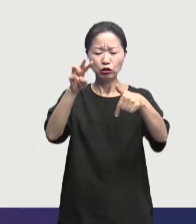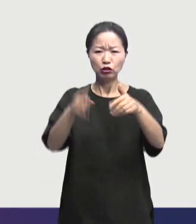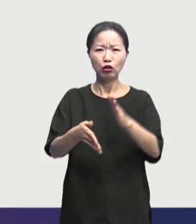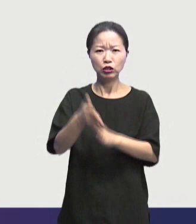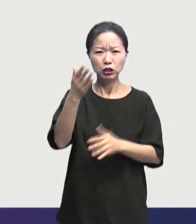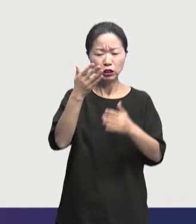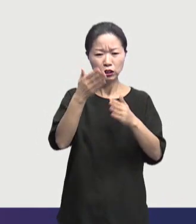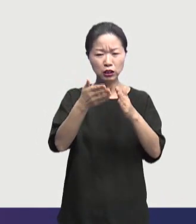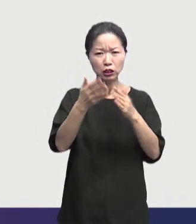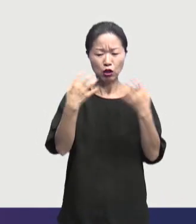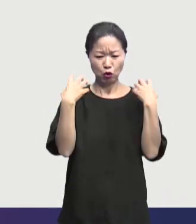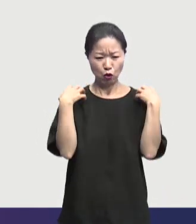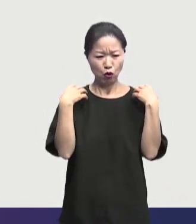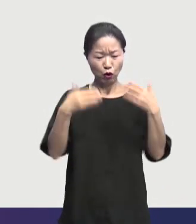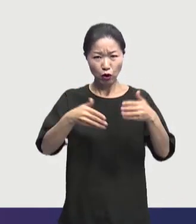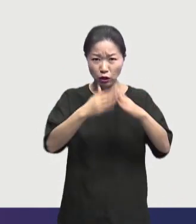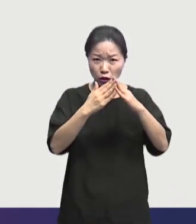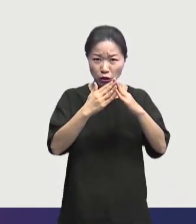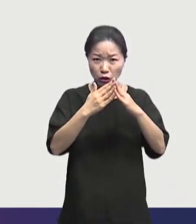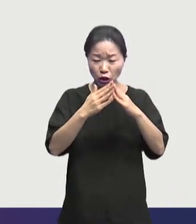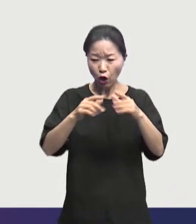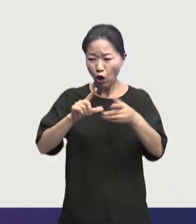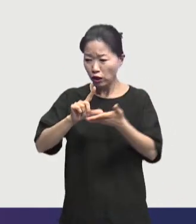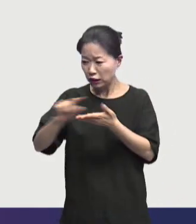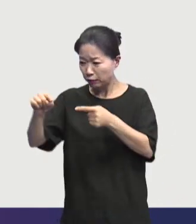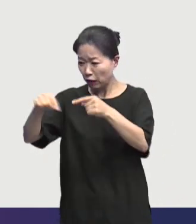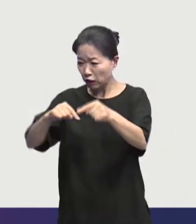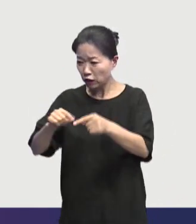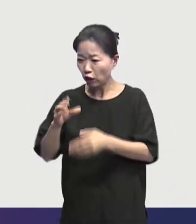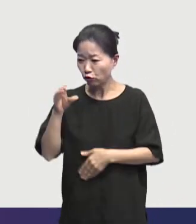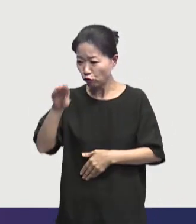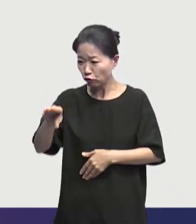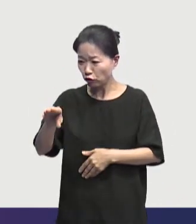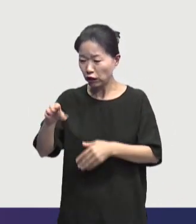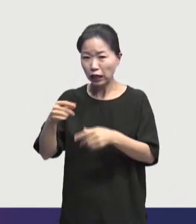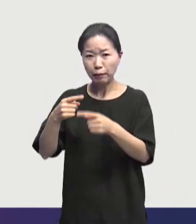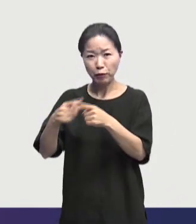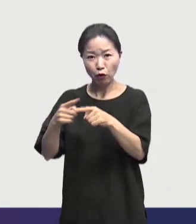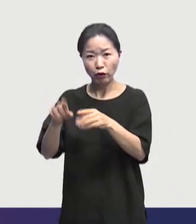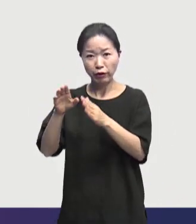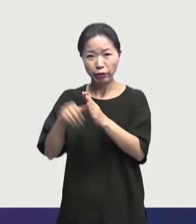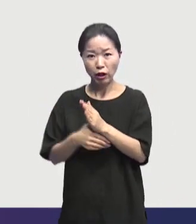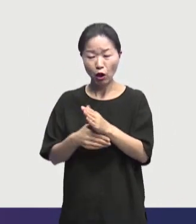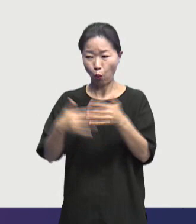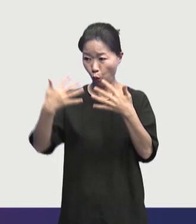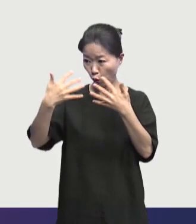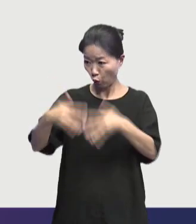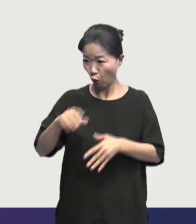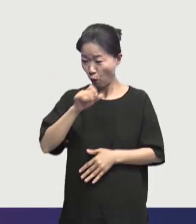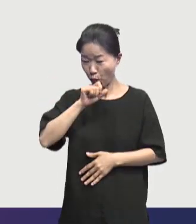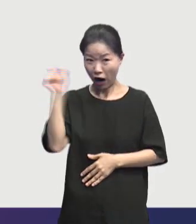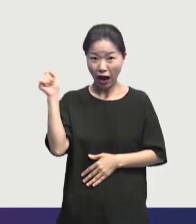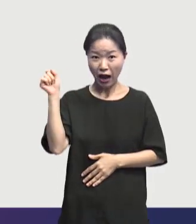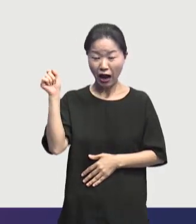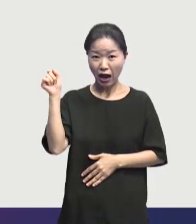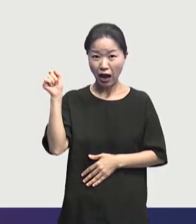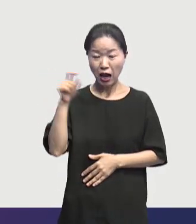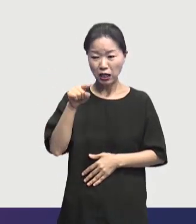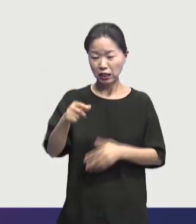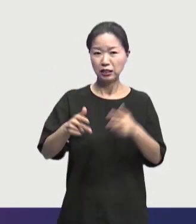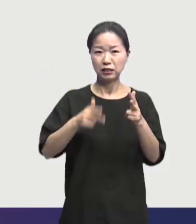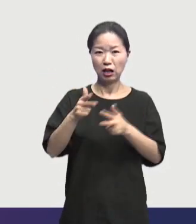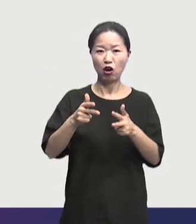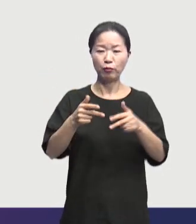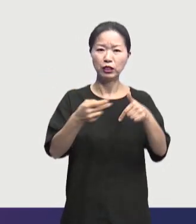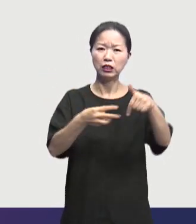신청사 건립 사업이 최근 지방재정중앙투자심사 2단계 심사에서 조건부 통과됐으며 이 사업은